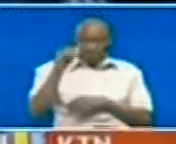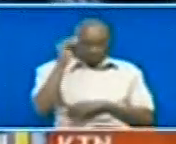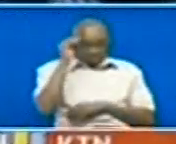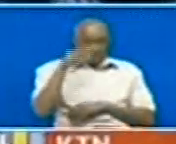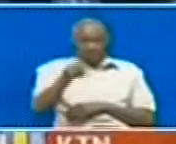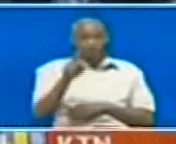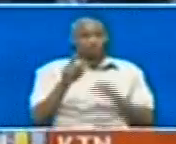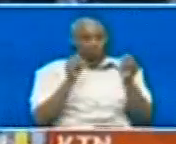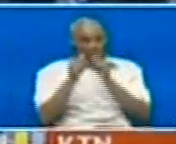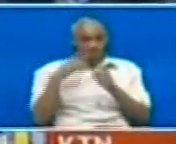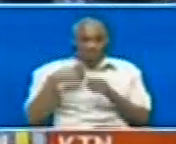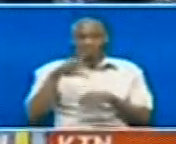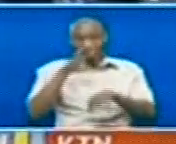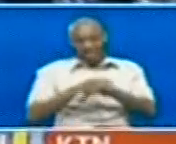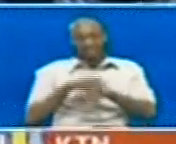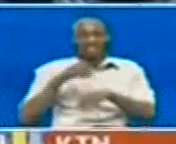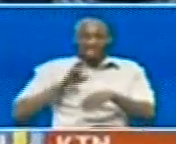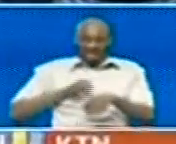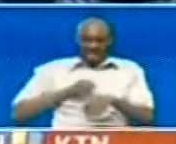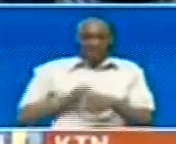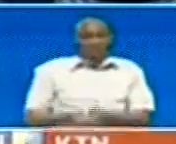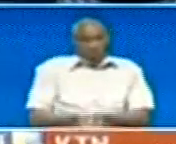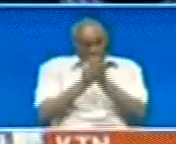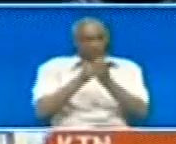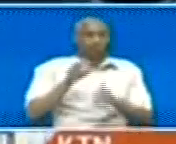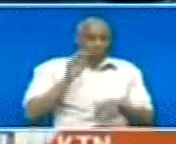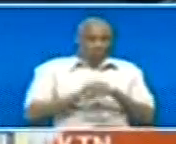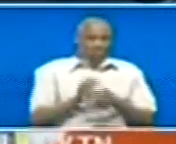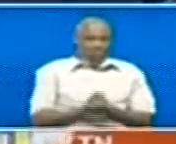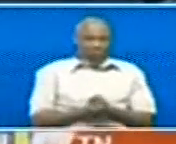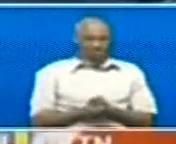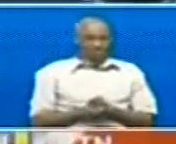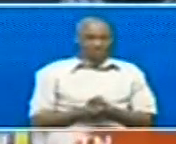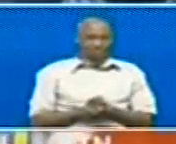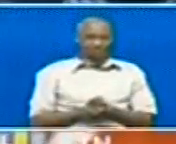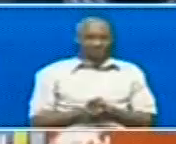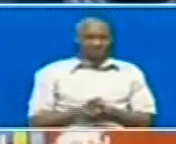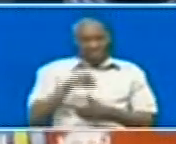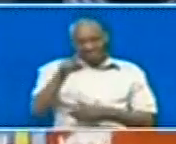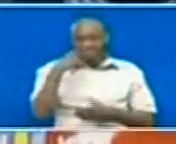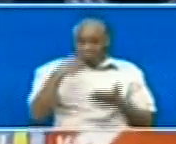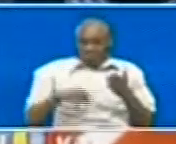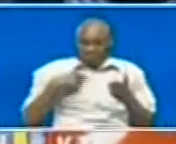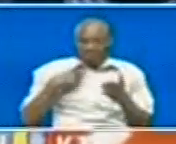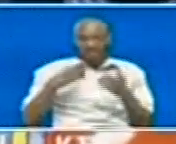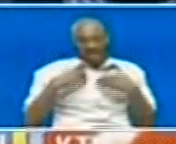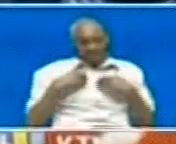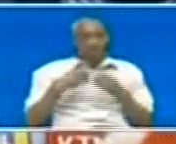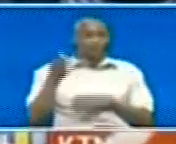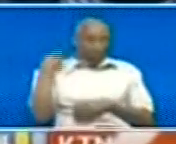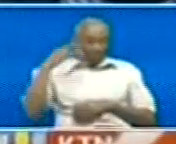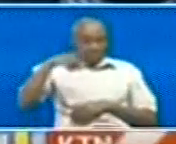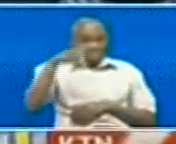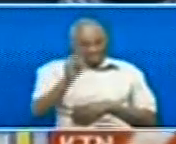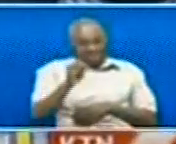wasichana chipukizi. You will see the launch of the anti-doping council, which will be led by former PS for